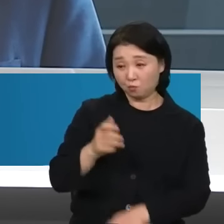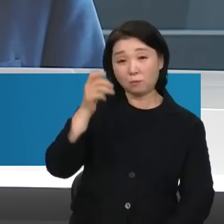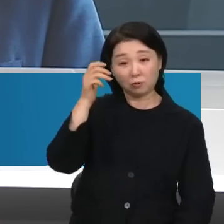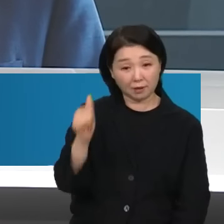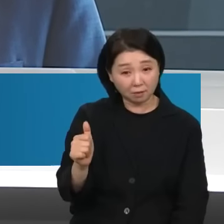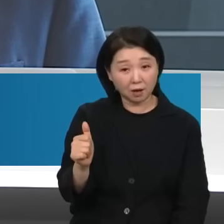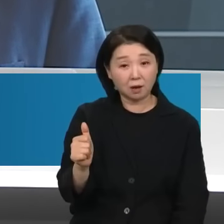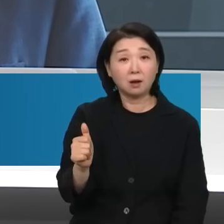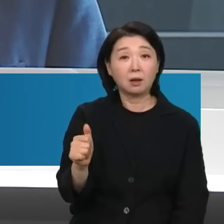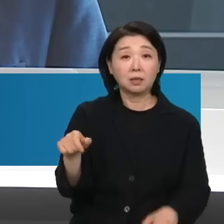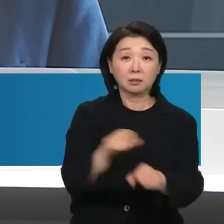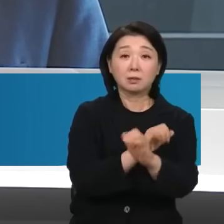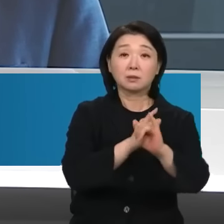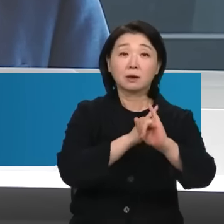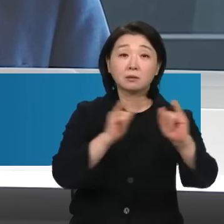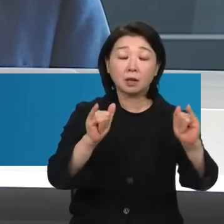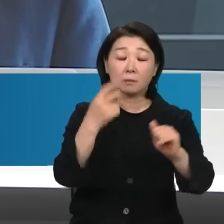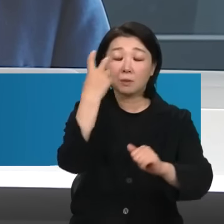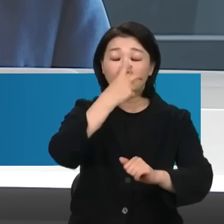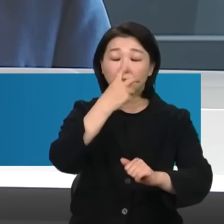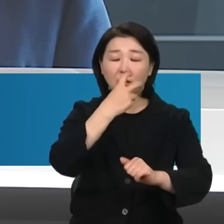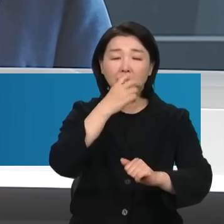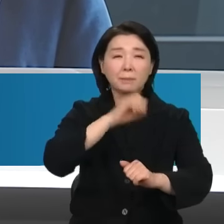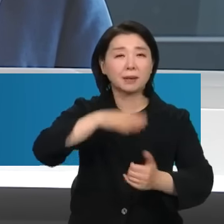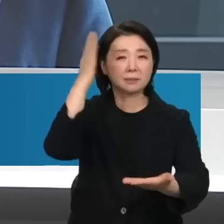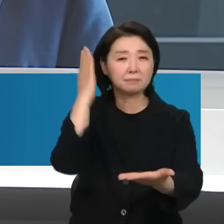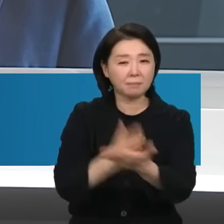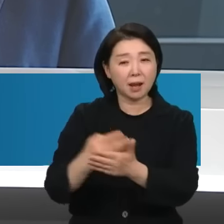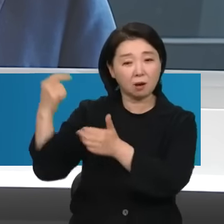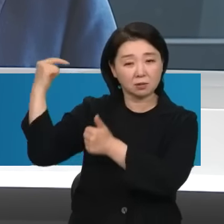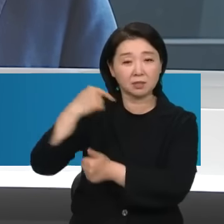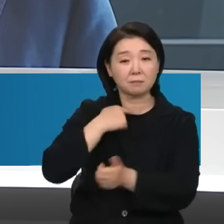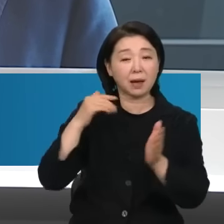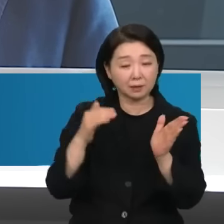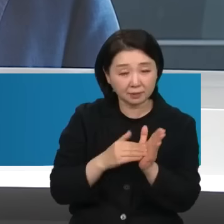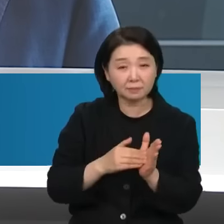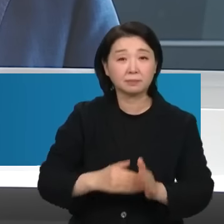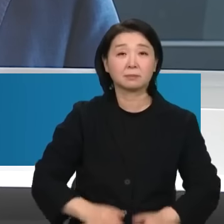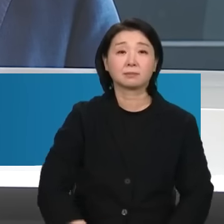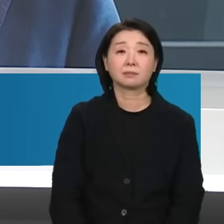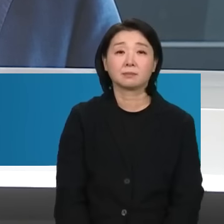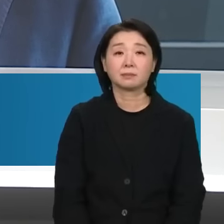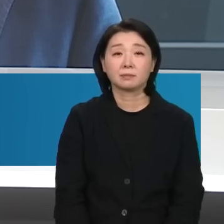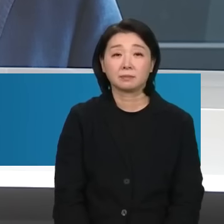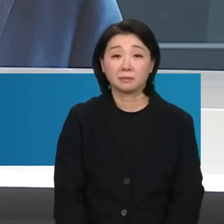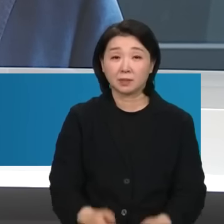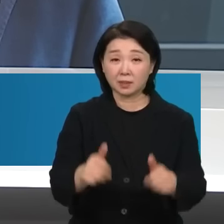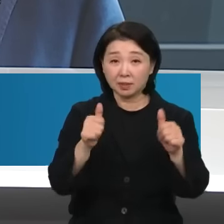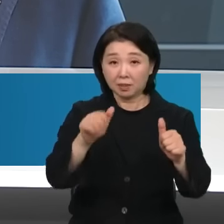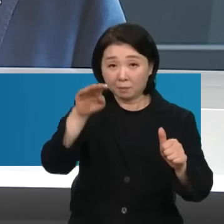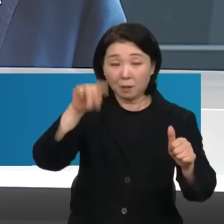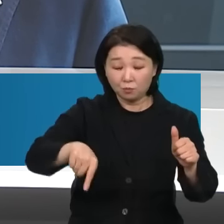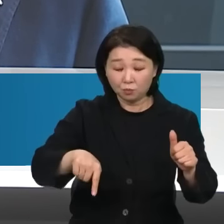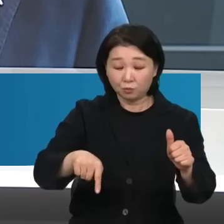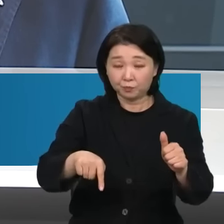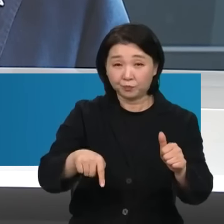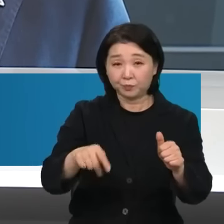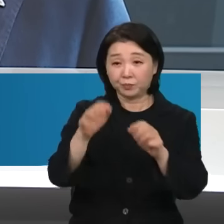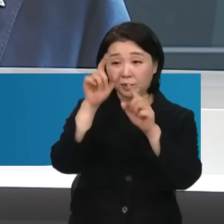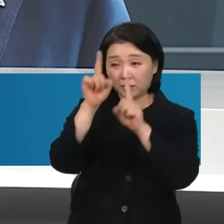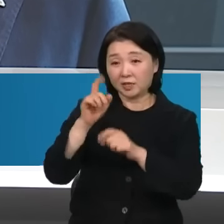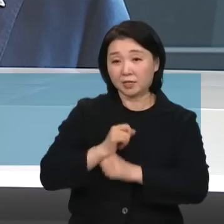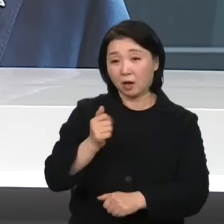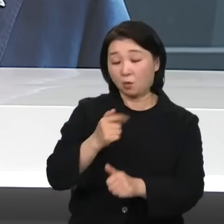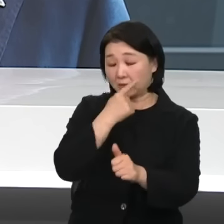장관이 특정인에 대한 수사는 언급하면 안 된다고 지시했다 취지로 증언했습니다 재판부는 이전 장관을 증인으로